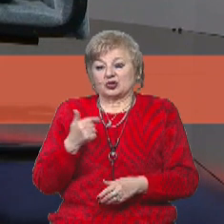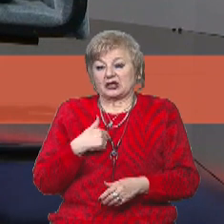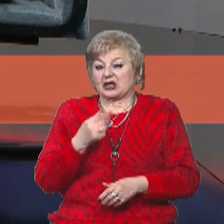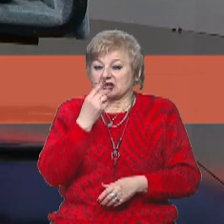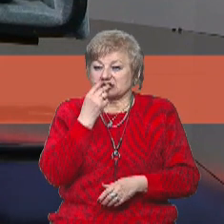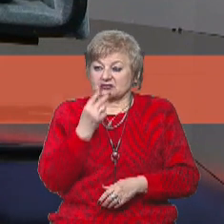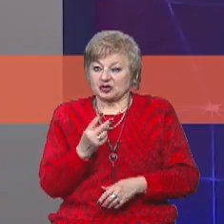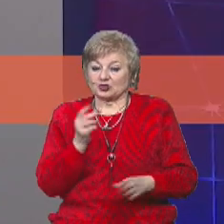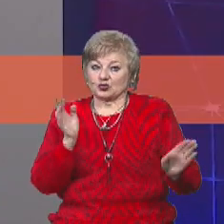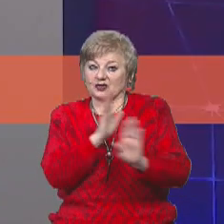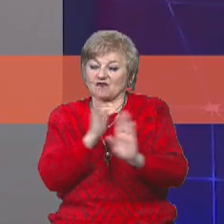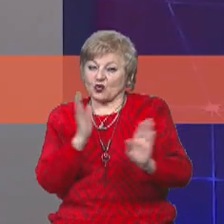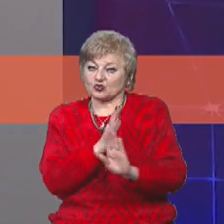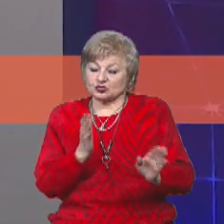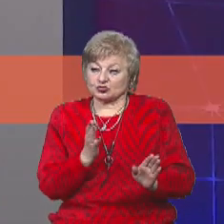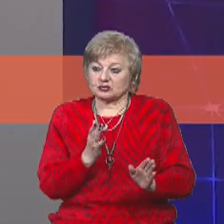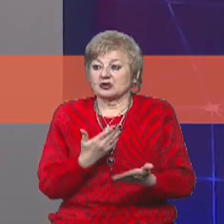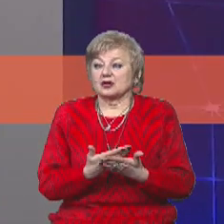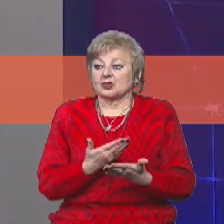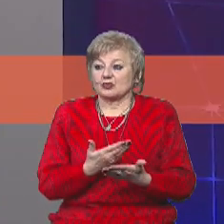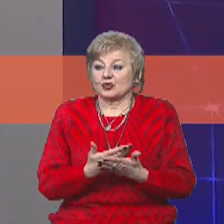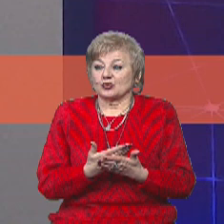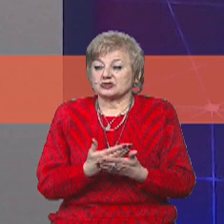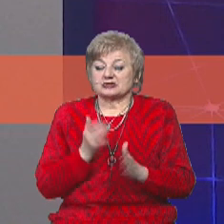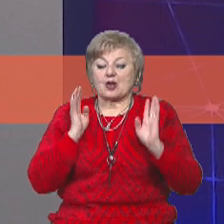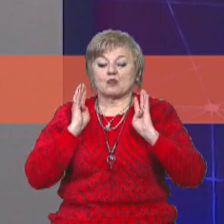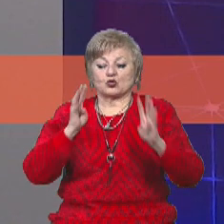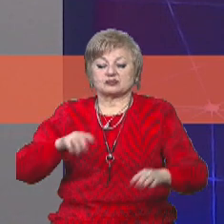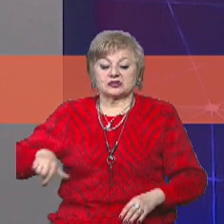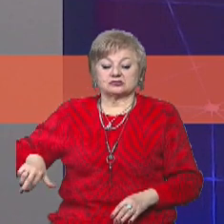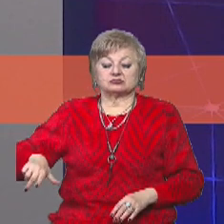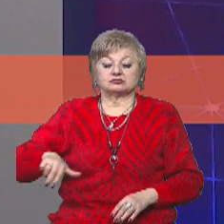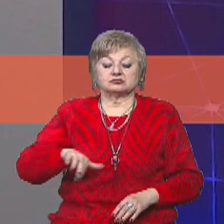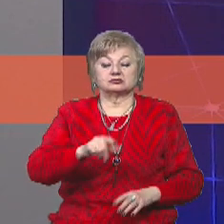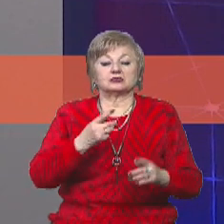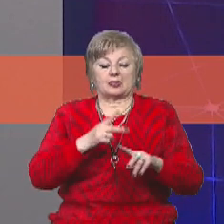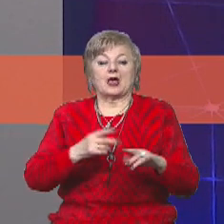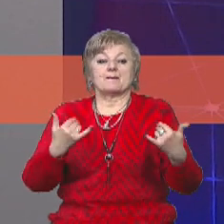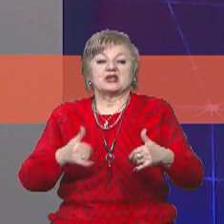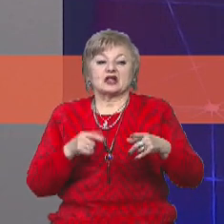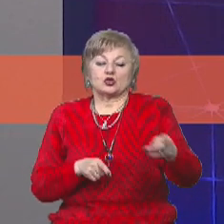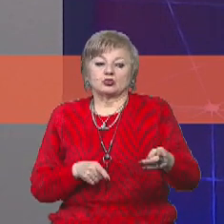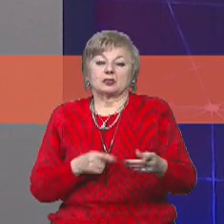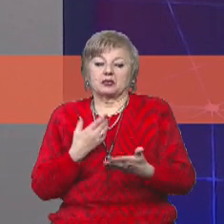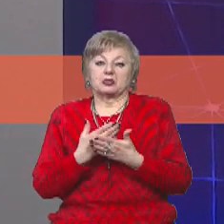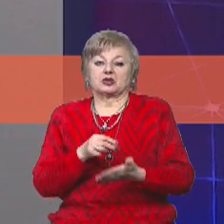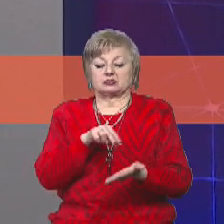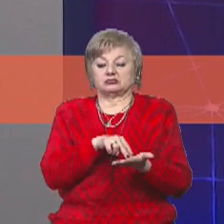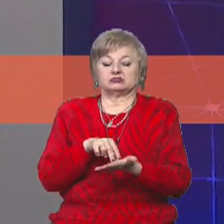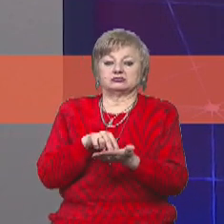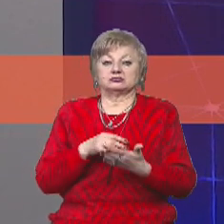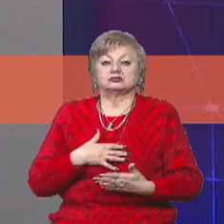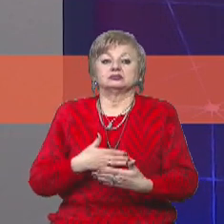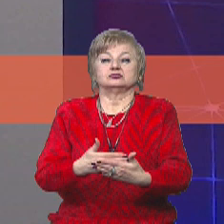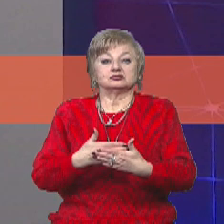на повітря, і, наприклад, вийти можна на проспект, перетин проспекту Металургів і Соборного, і постояти в